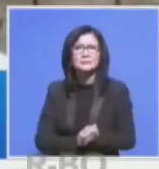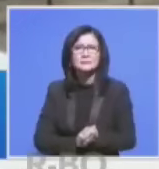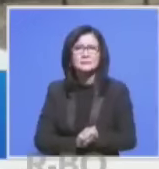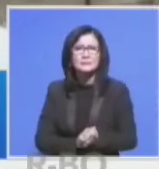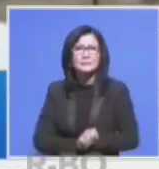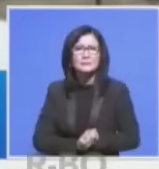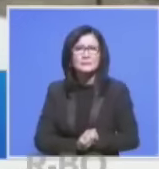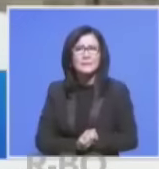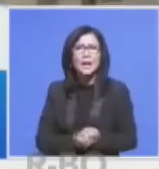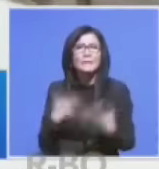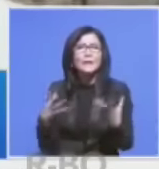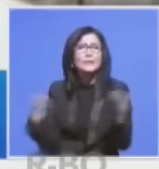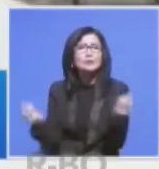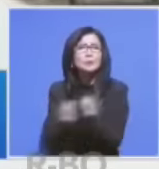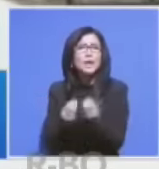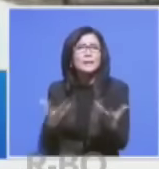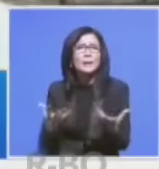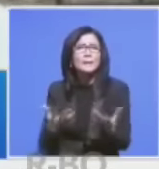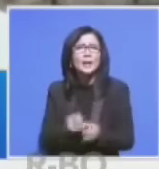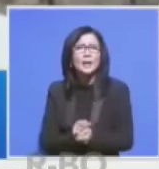Umroh berapa totalnya itu, Pak?